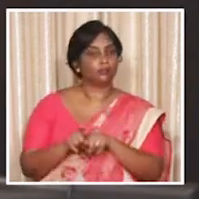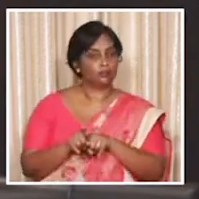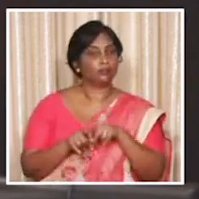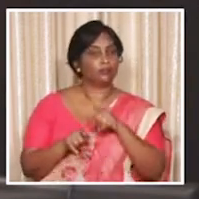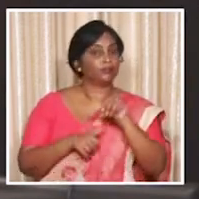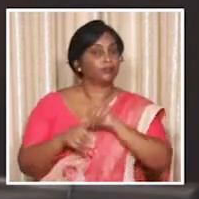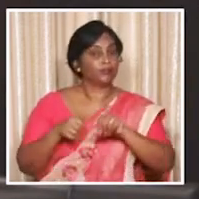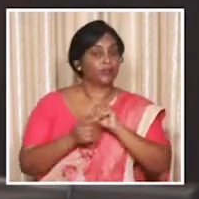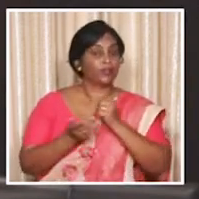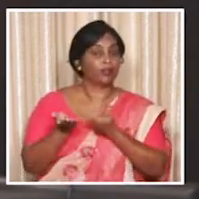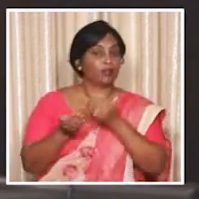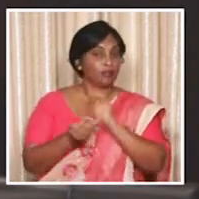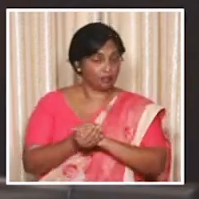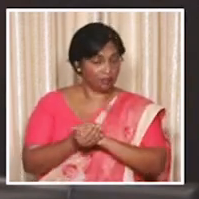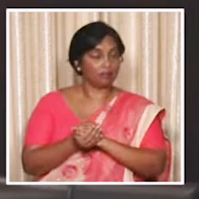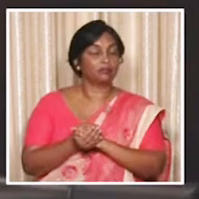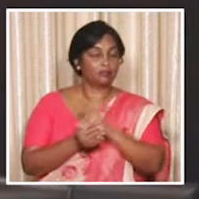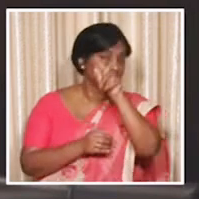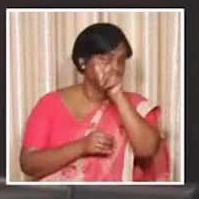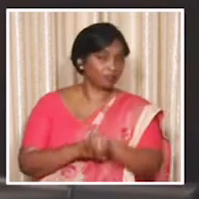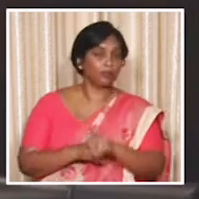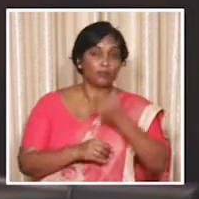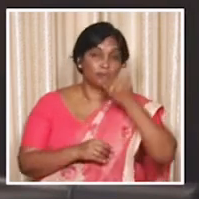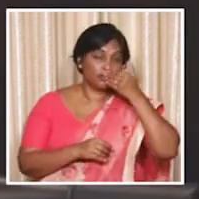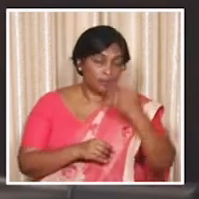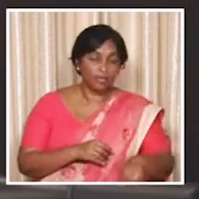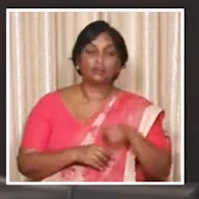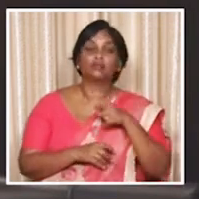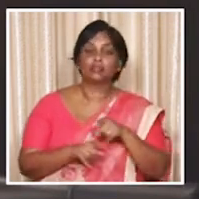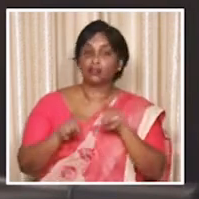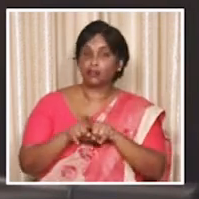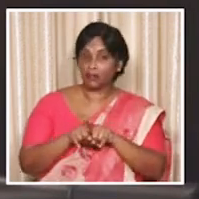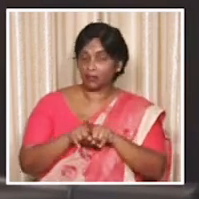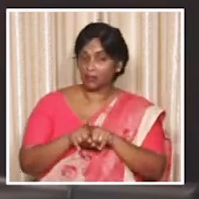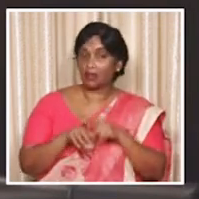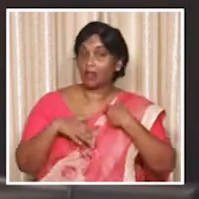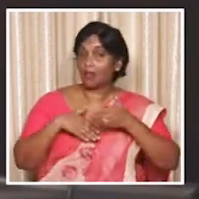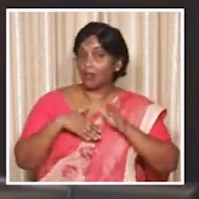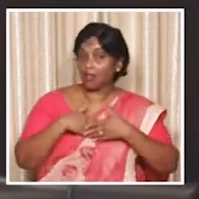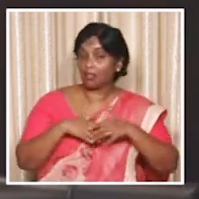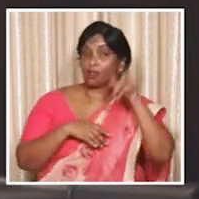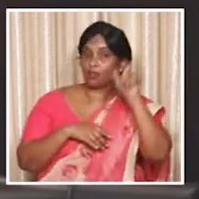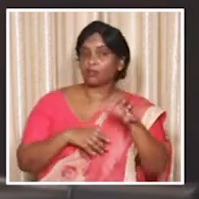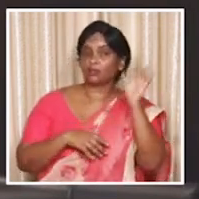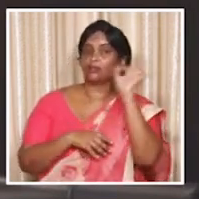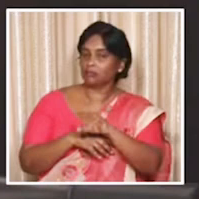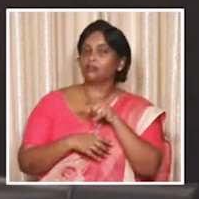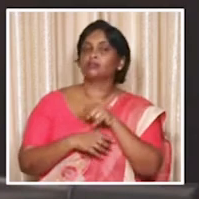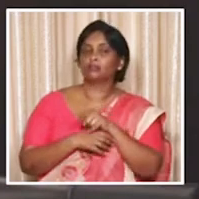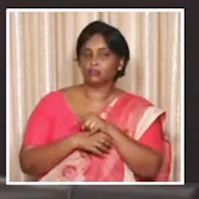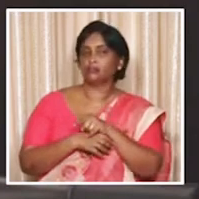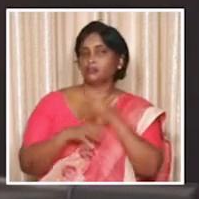මේ ආයතනයේ භාණ්ඩාගාරික තනතුර පවා ඉතාමත්ම සුදුසුකම් ලත් ඒ සම්බන්ධයෙන් අධ්‍යක්ෂීම් තියෙන පුද්ගලයන් පත්විය යුතුයි කියන